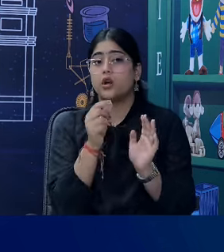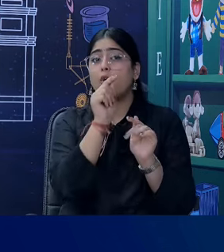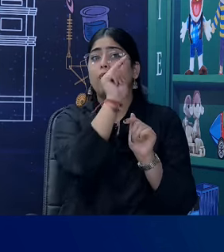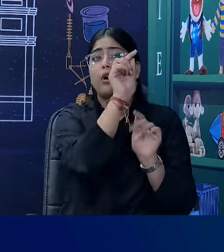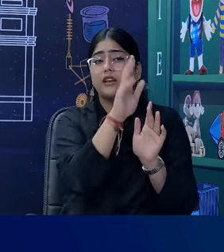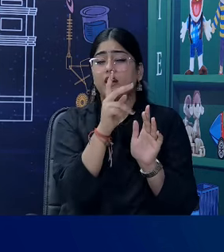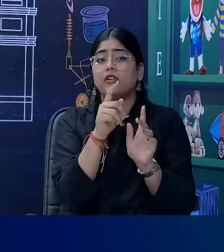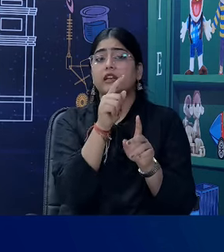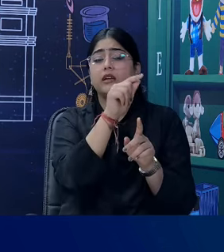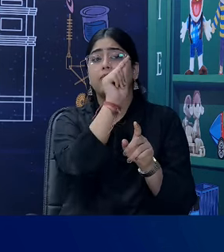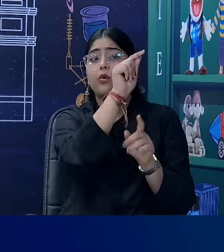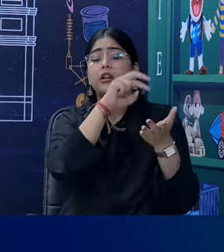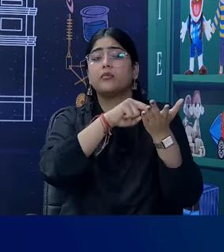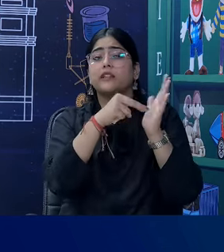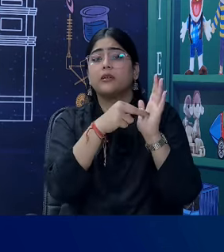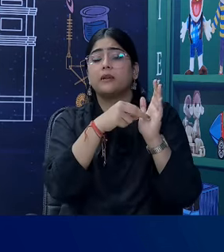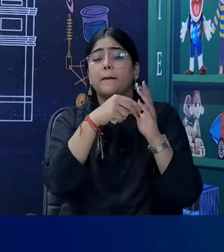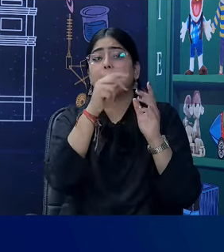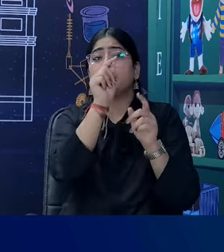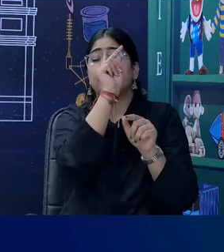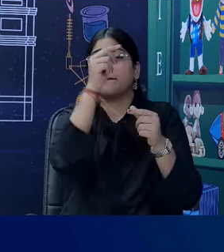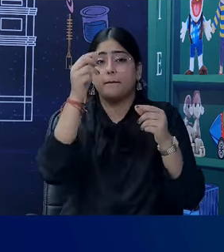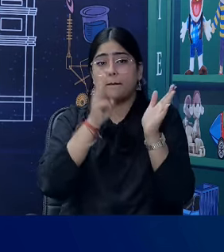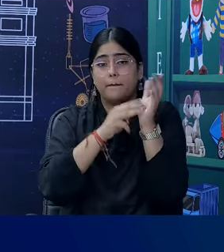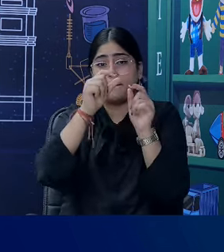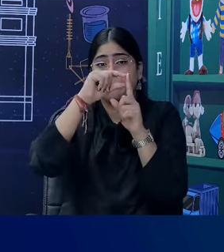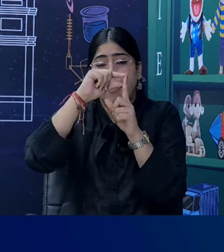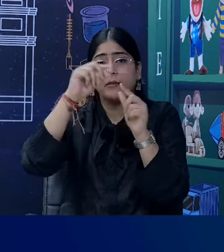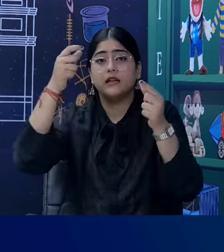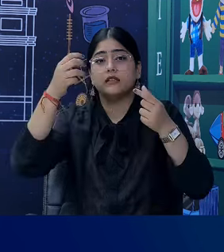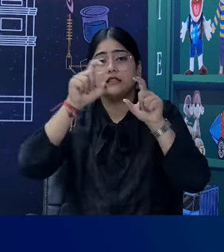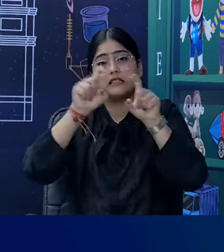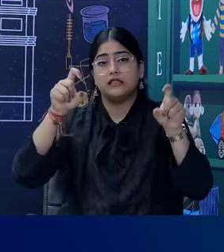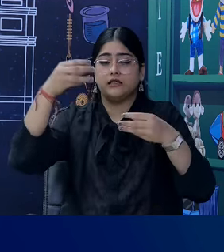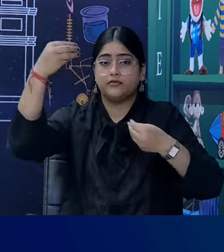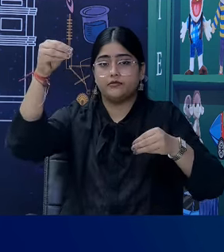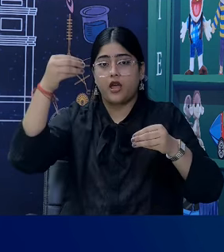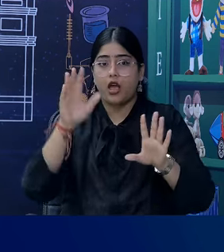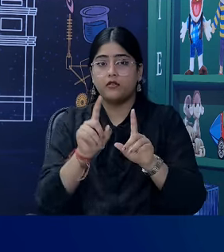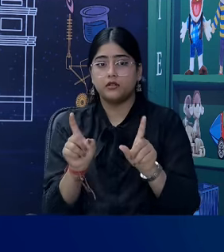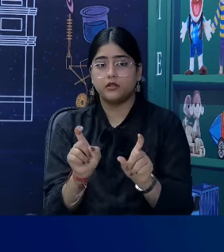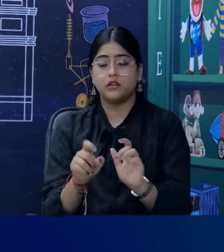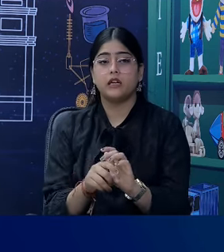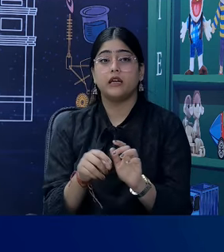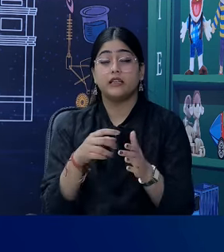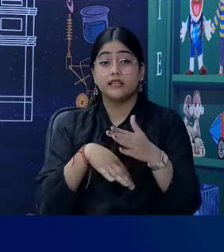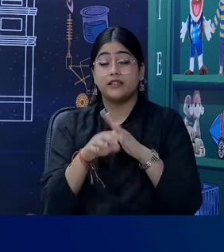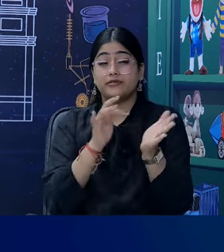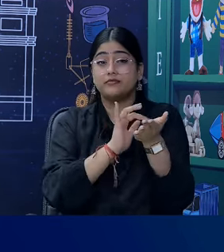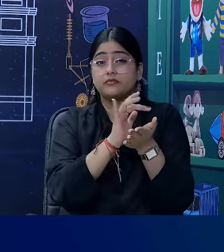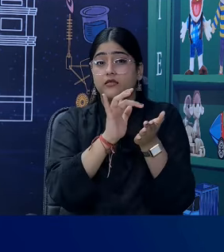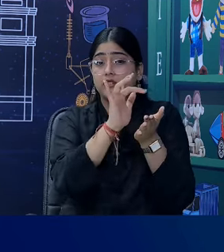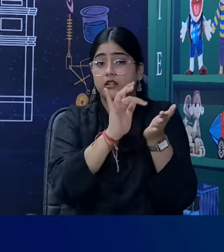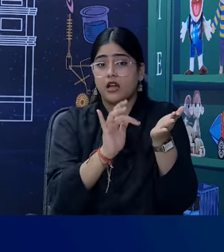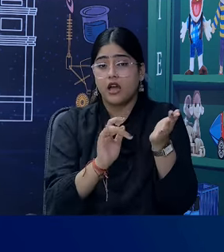जाएगा हमने पैप को सीधा पकड़ा छूकर हम इसे देख सकते हैं इसके अला आउटलाइन और अंदर की जो लाइन हैय ना बंडरी लाइन और ये भी अंदर की जो